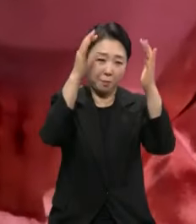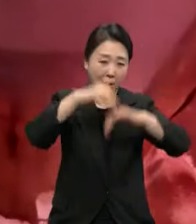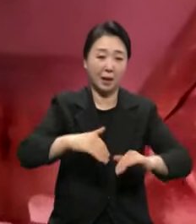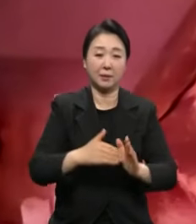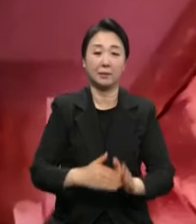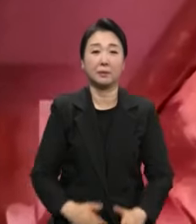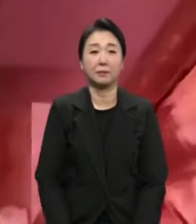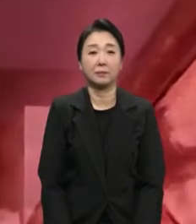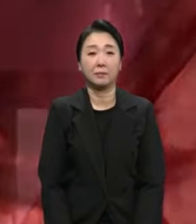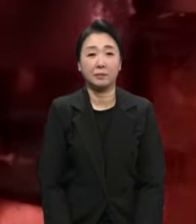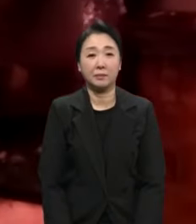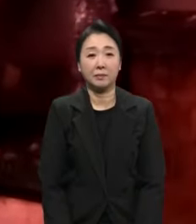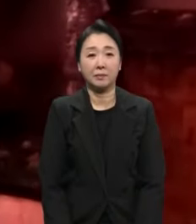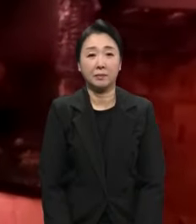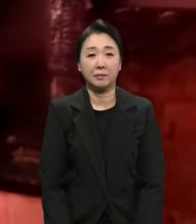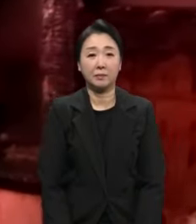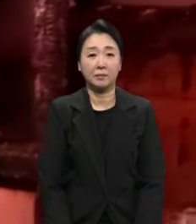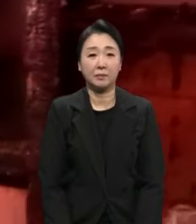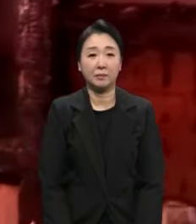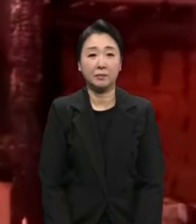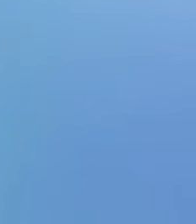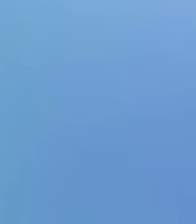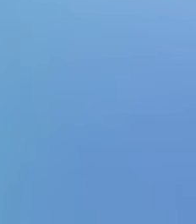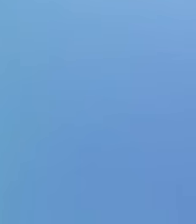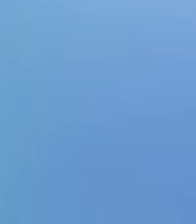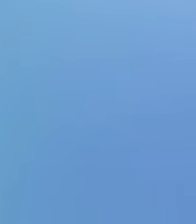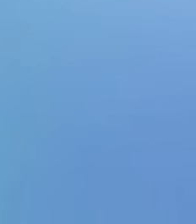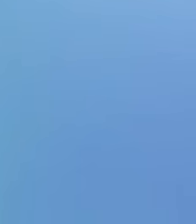탔습니다 JTBC 조혜연